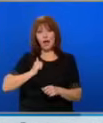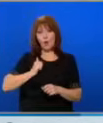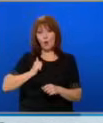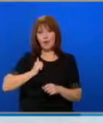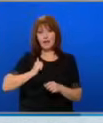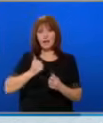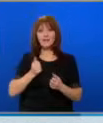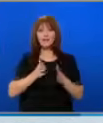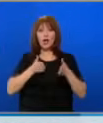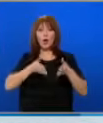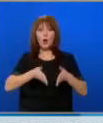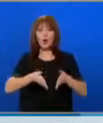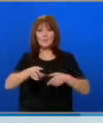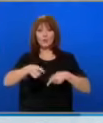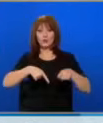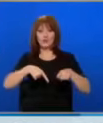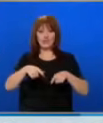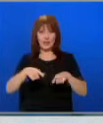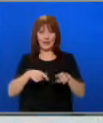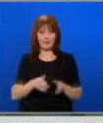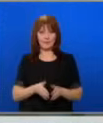трафик. Още по темата вижте в репортажа.